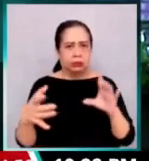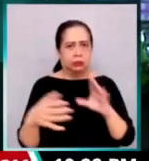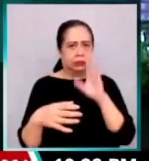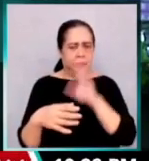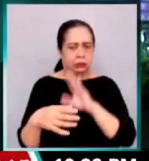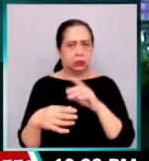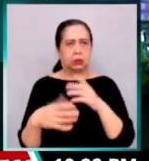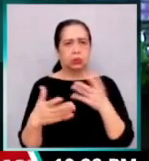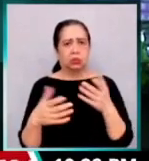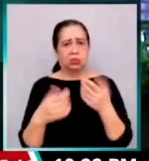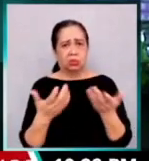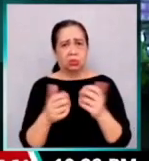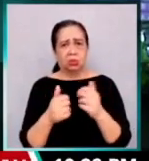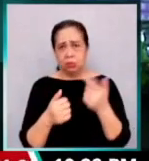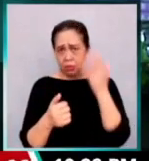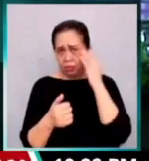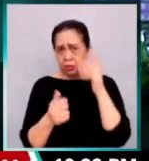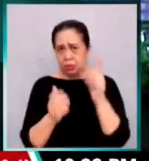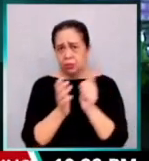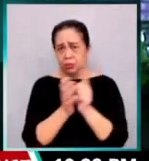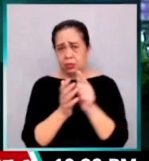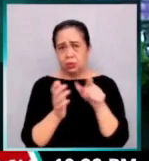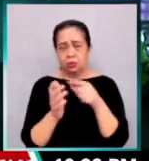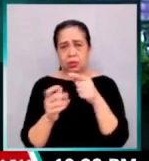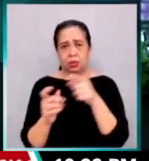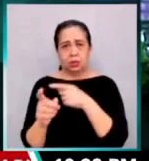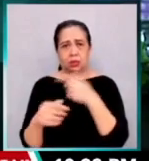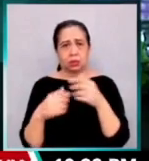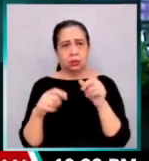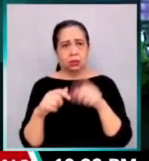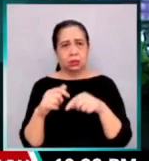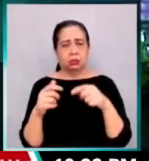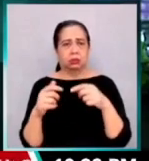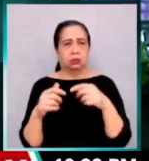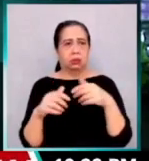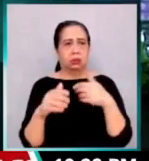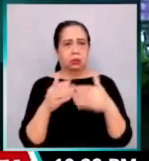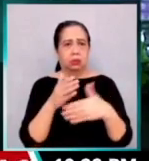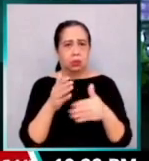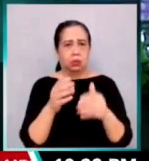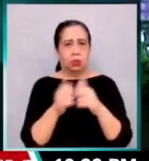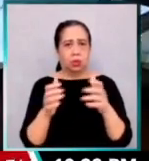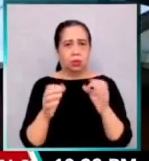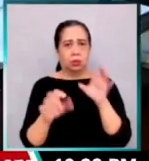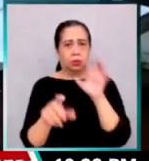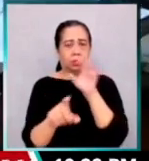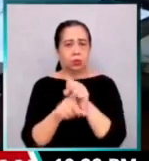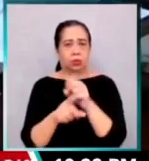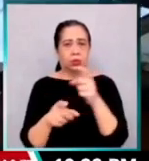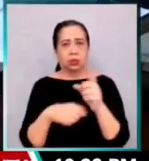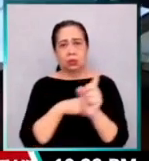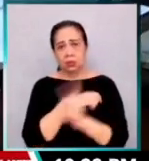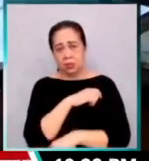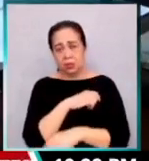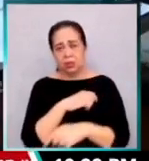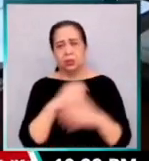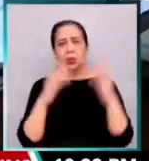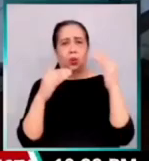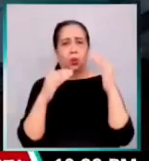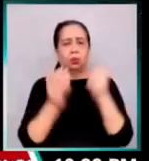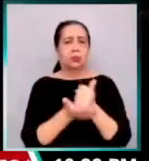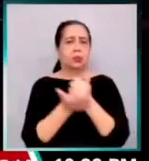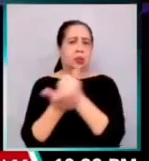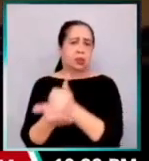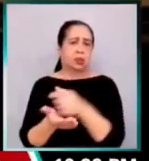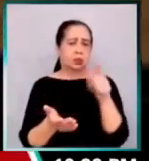ay bawal naman sa aming tumakbo nang walang ganon. Di pag nahuli kami, penalize. Sana raw matulungan sila ng mga